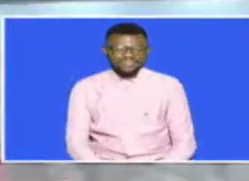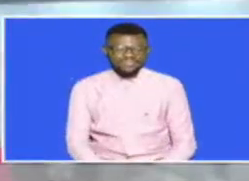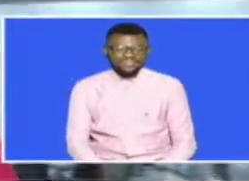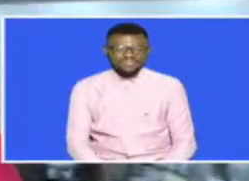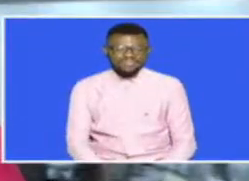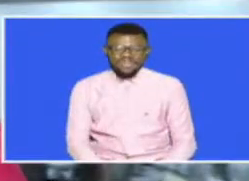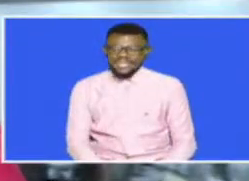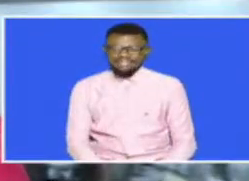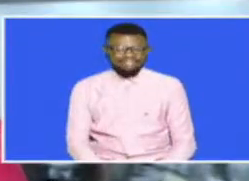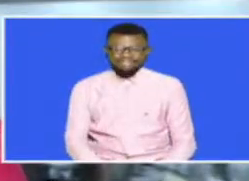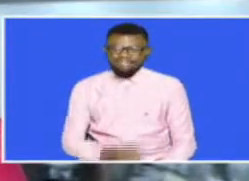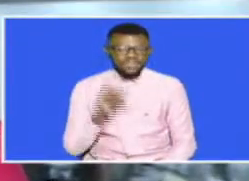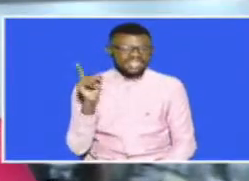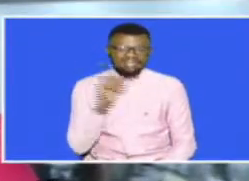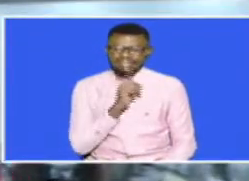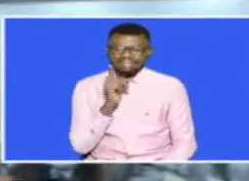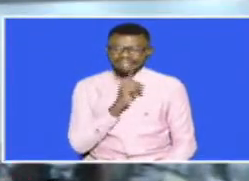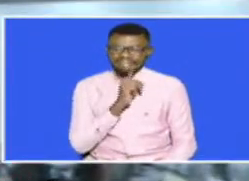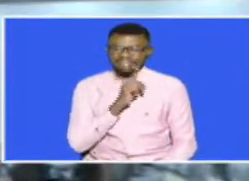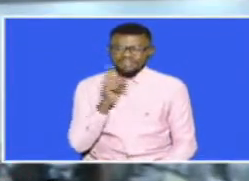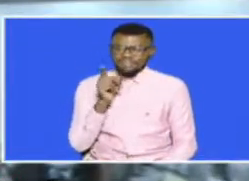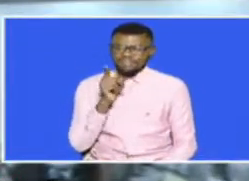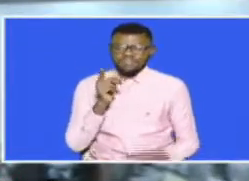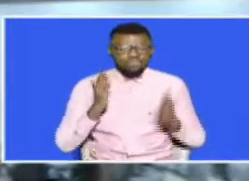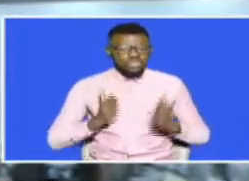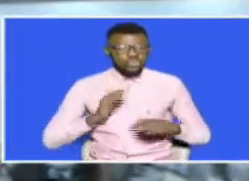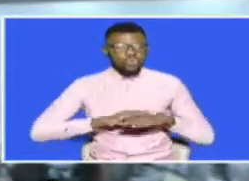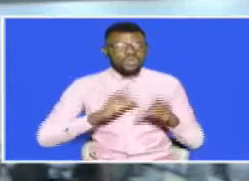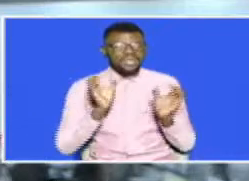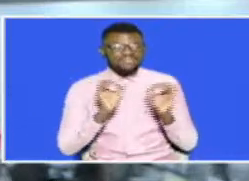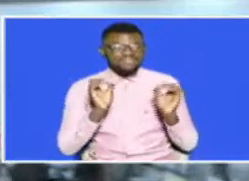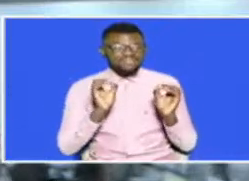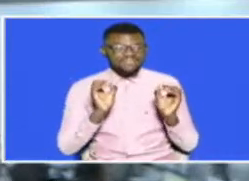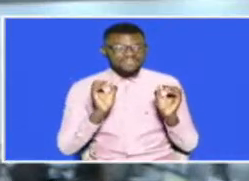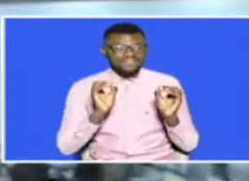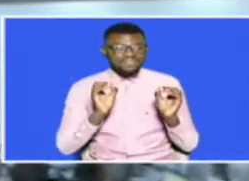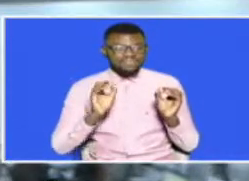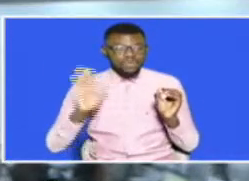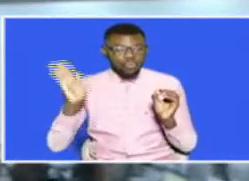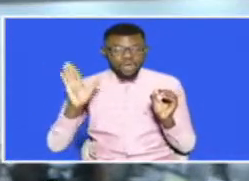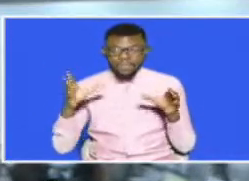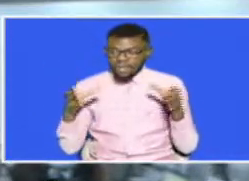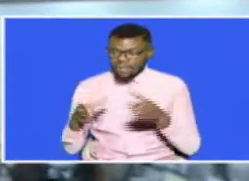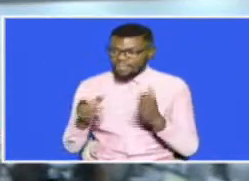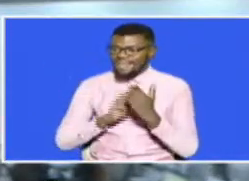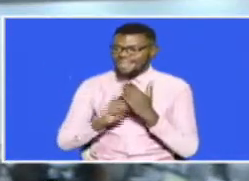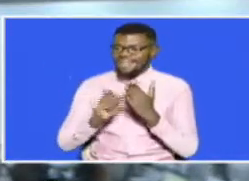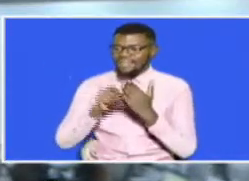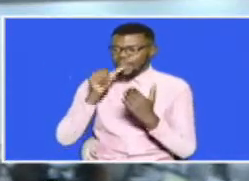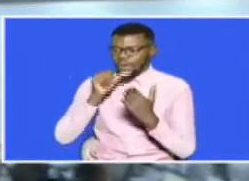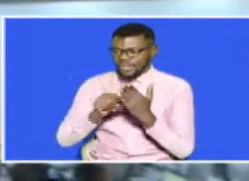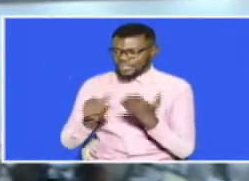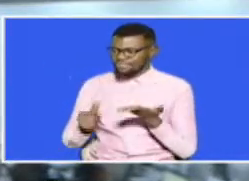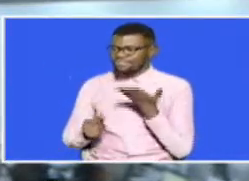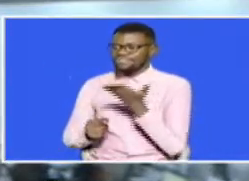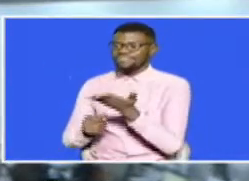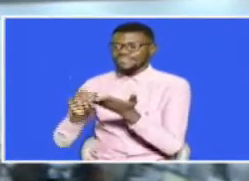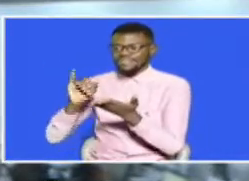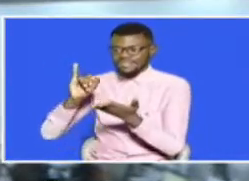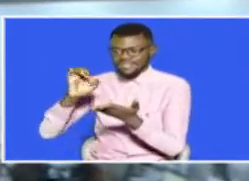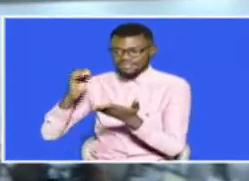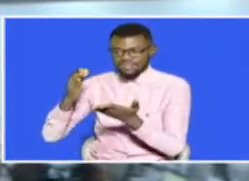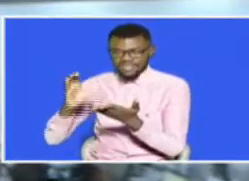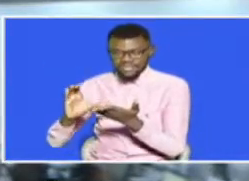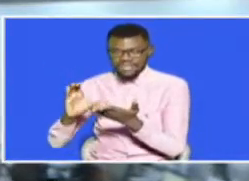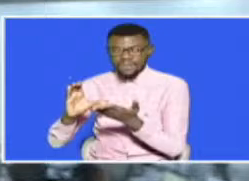Naam, unyama ulioje huo mtazamaji umemuingia binadamu. Lakini chama cha Wiper kimeandikia barua tume ya uchaguzi na mipaka nchini